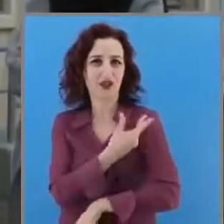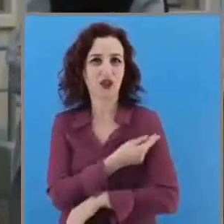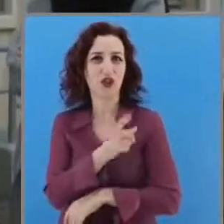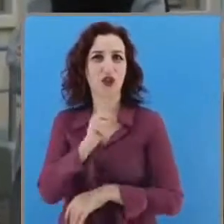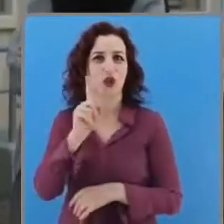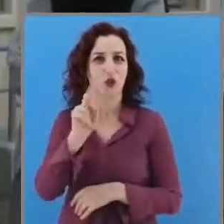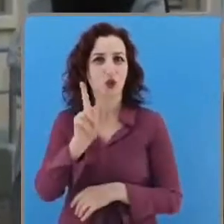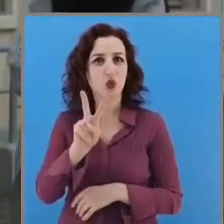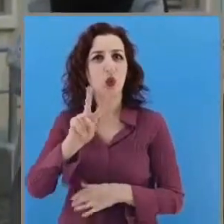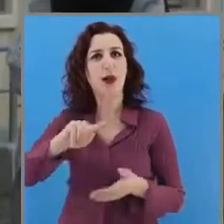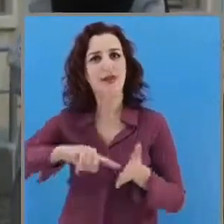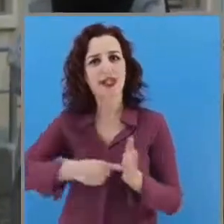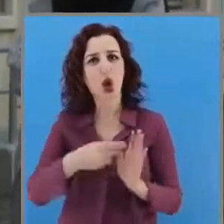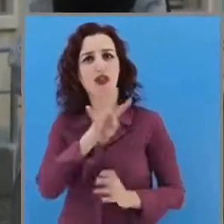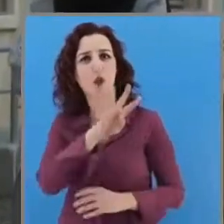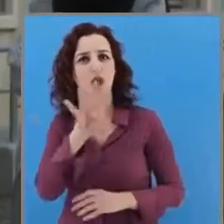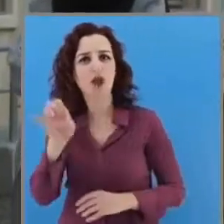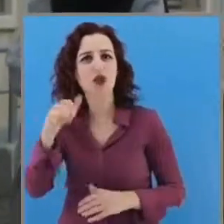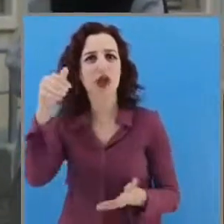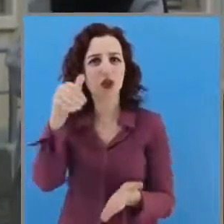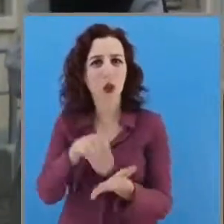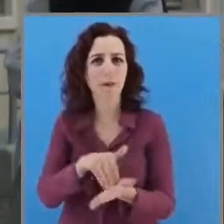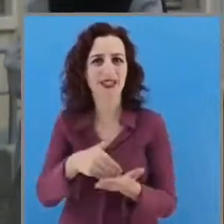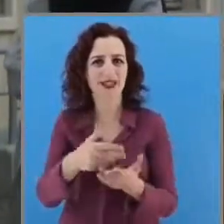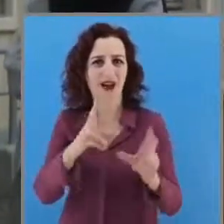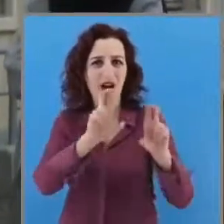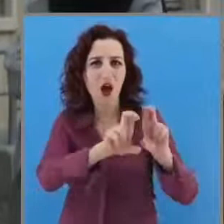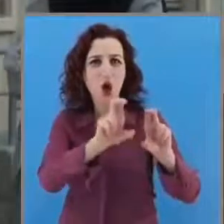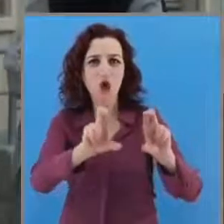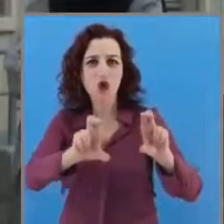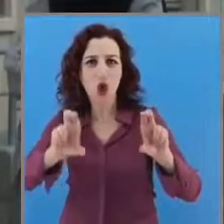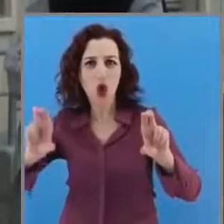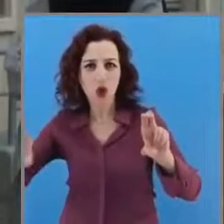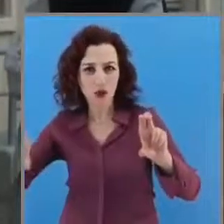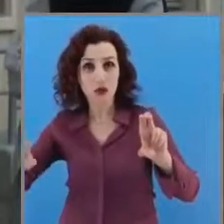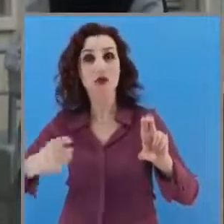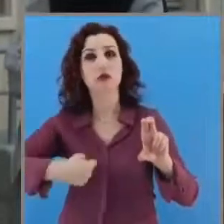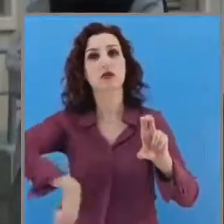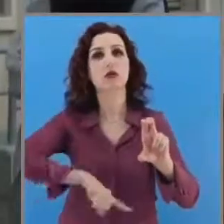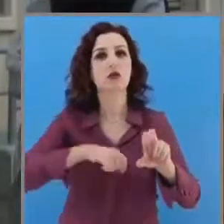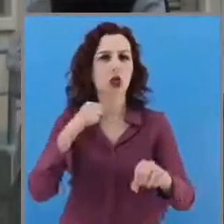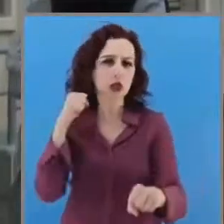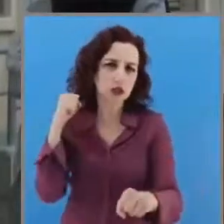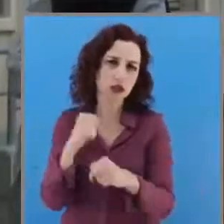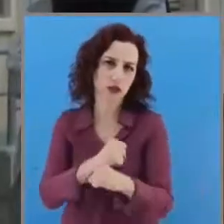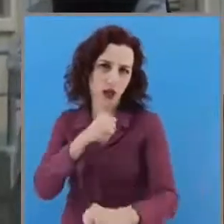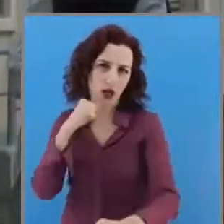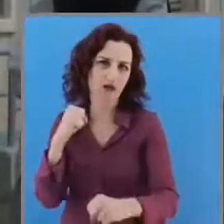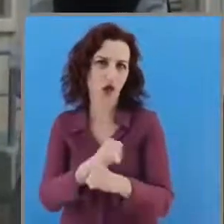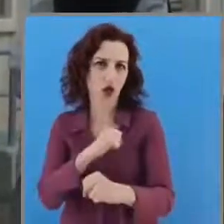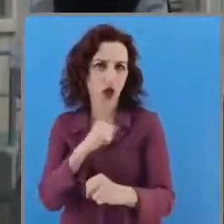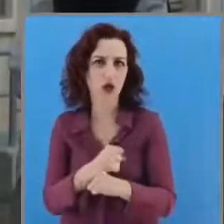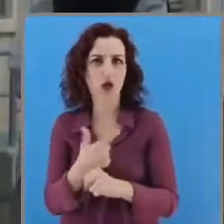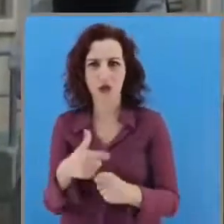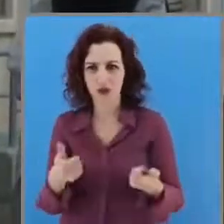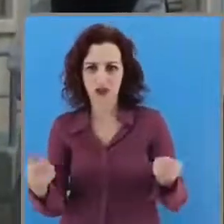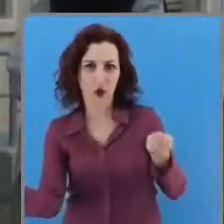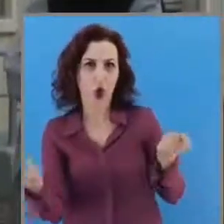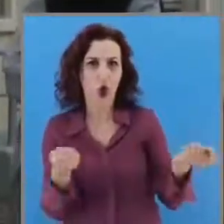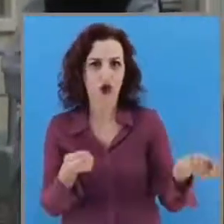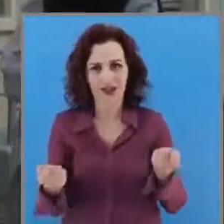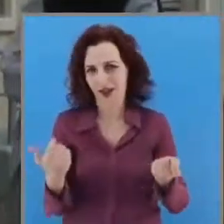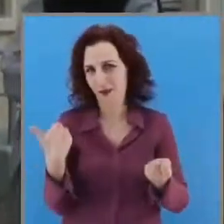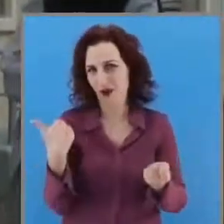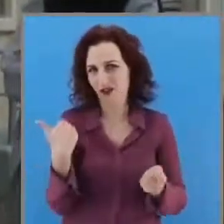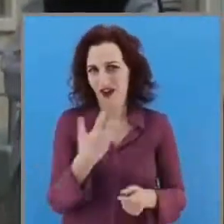2.400.000 dosi, stiamo lavorando per contenere quella che giustamente l'assessore prima ha segnalato